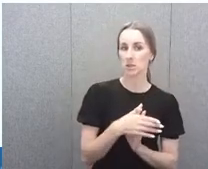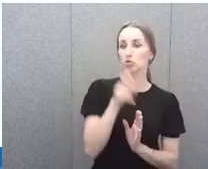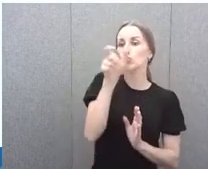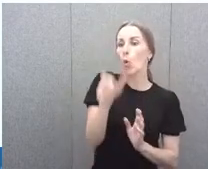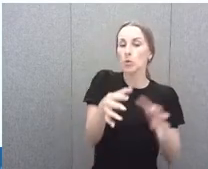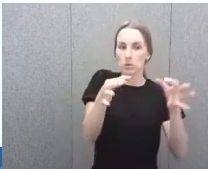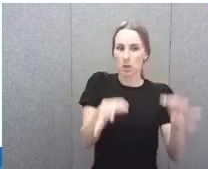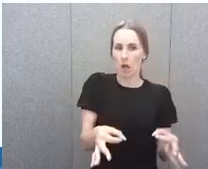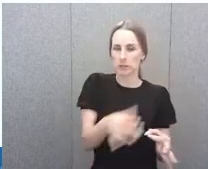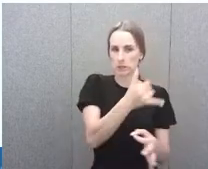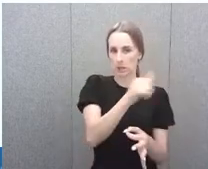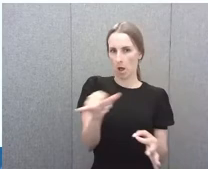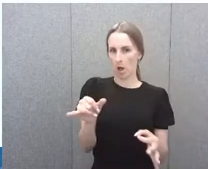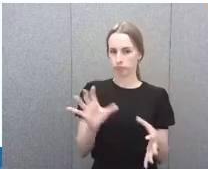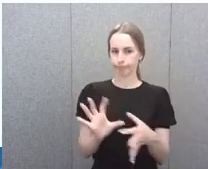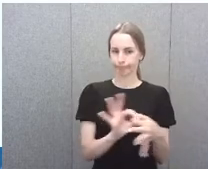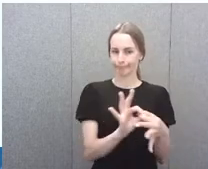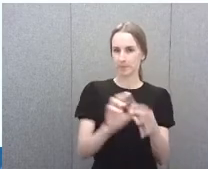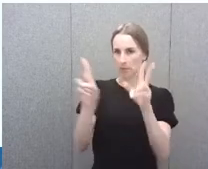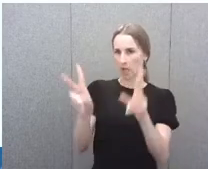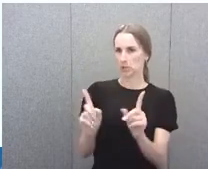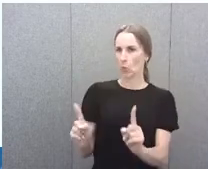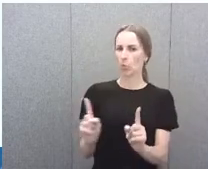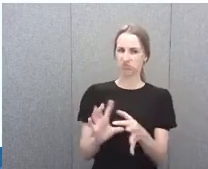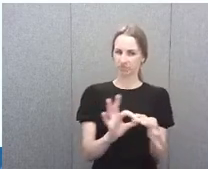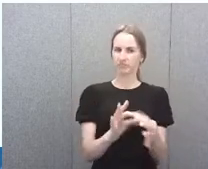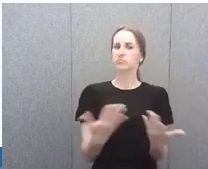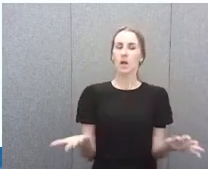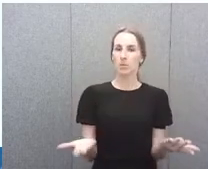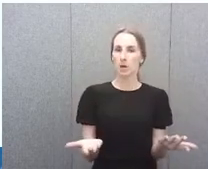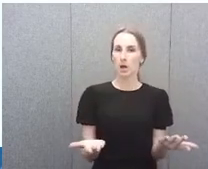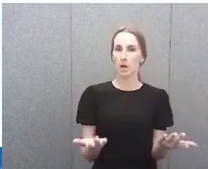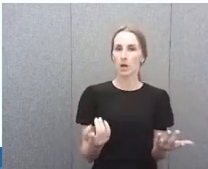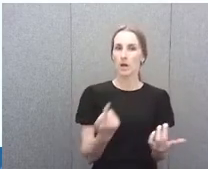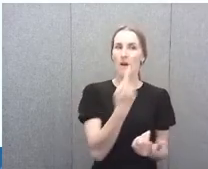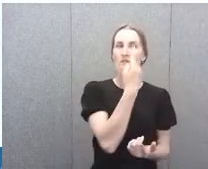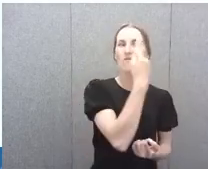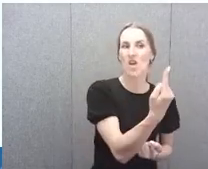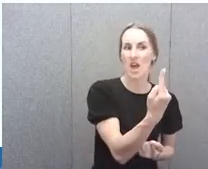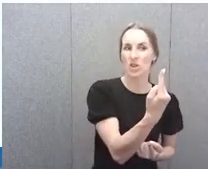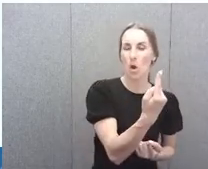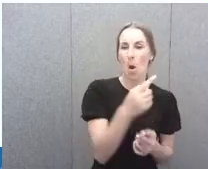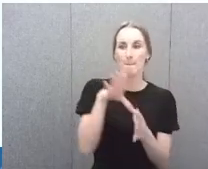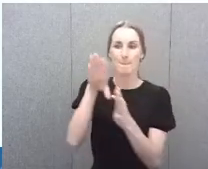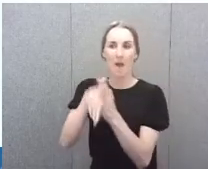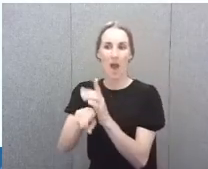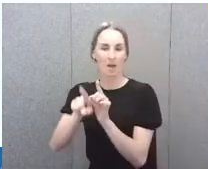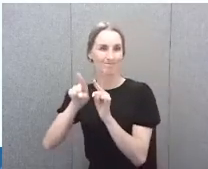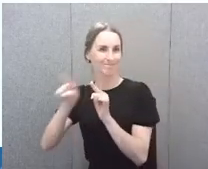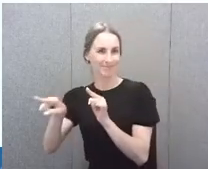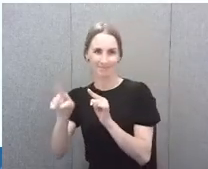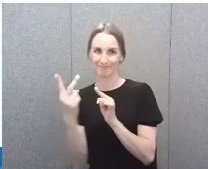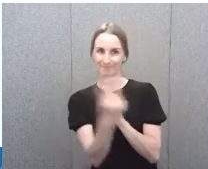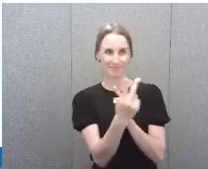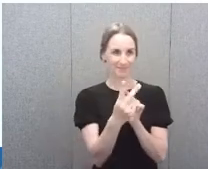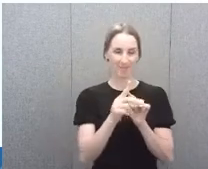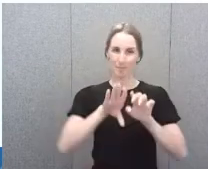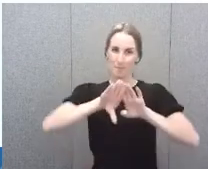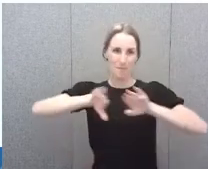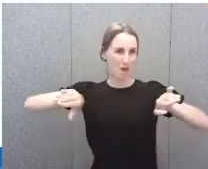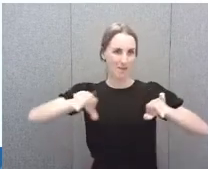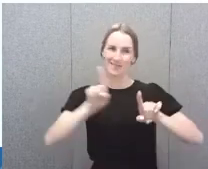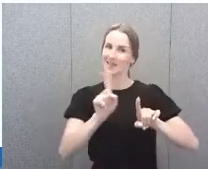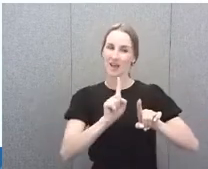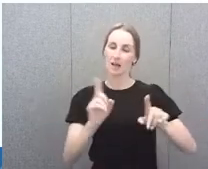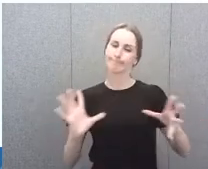вообще эксперт в области прав человека. Как это связано с национальной безопасностью? И я говорю: одно без другого не может быть. Если мы